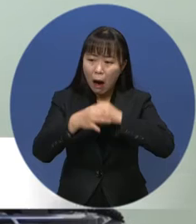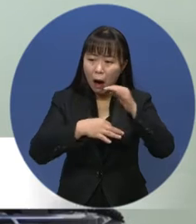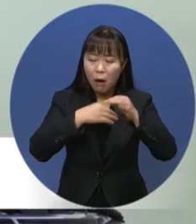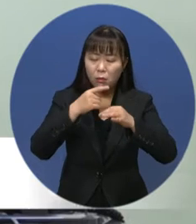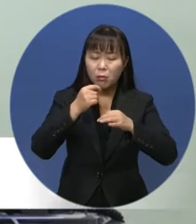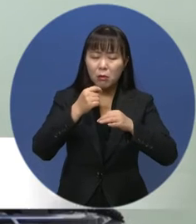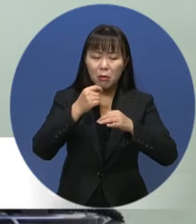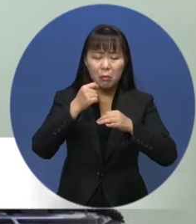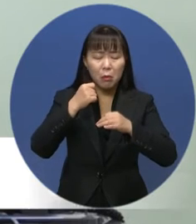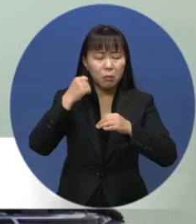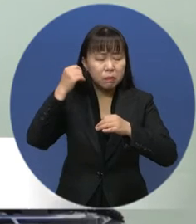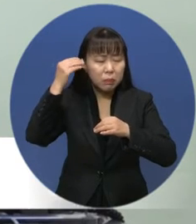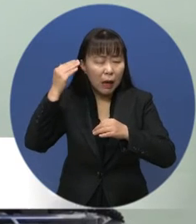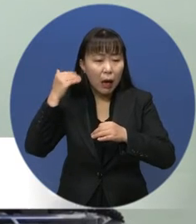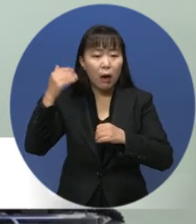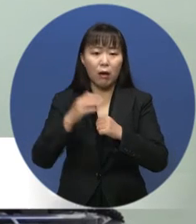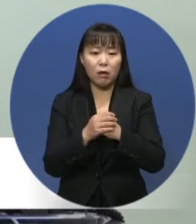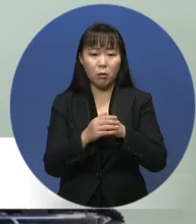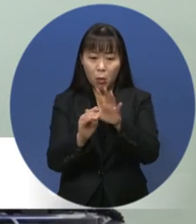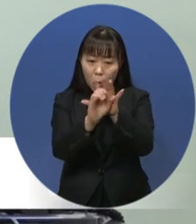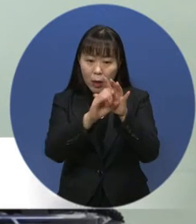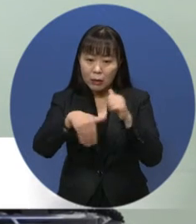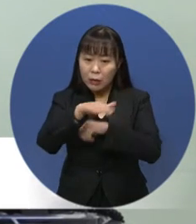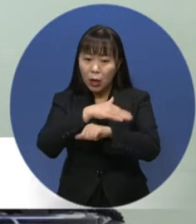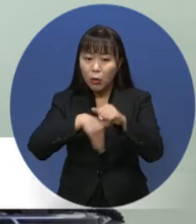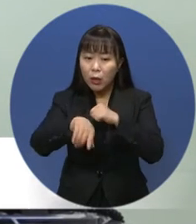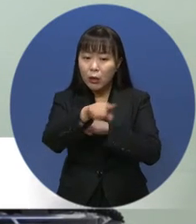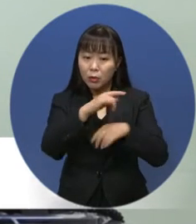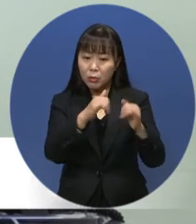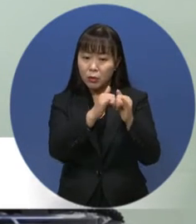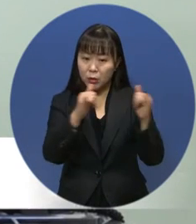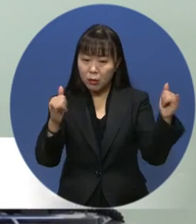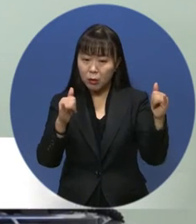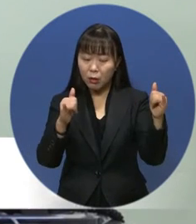그 코로나19 상황에서